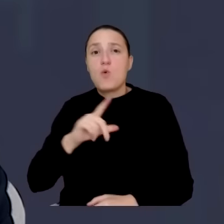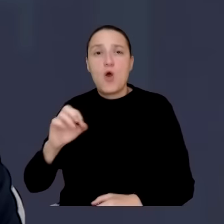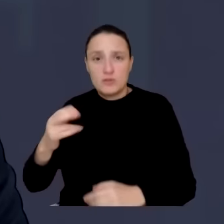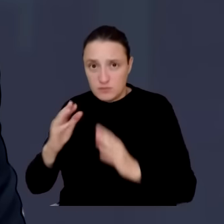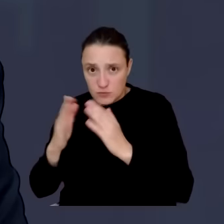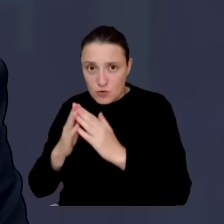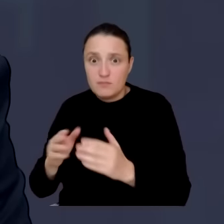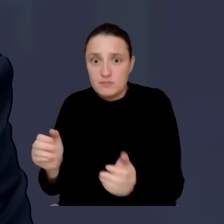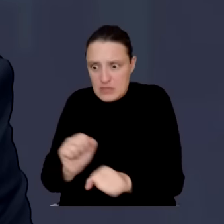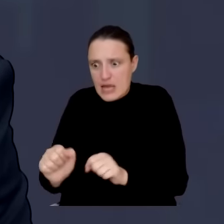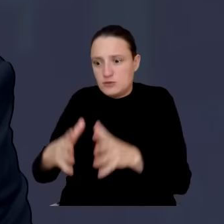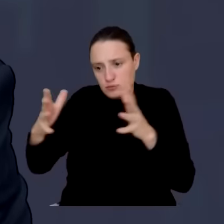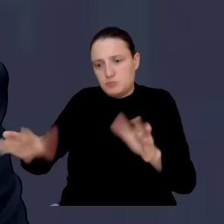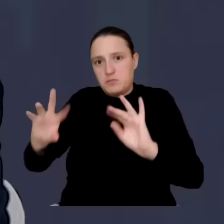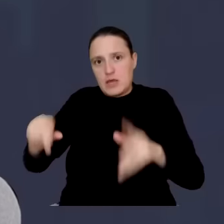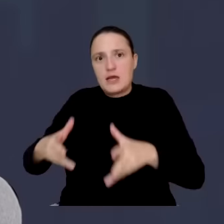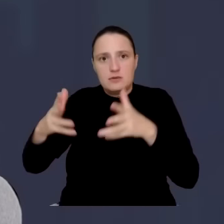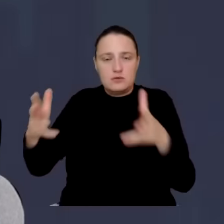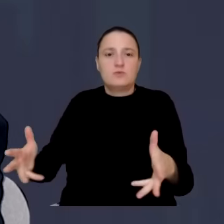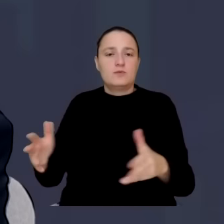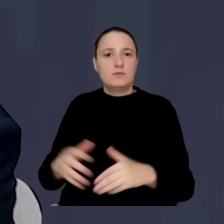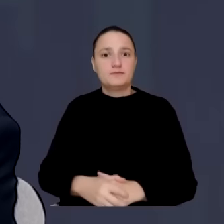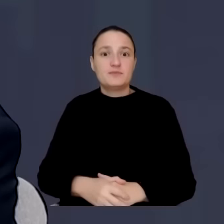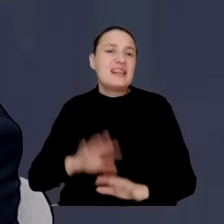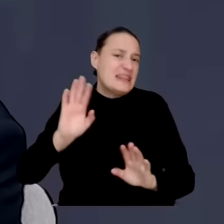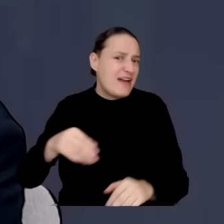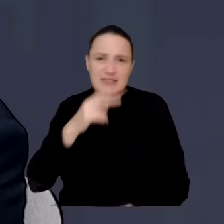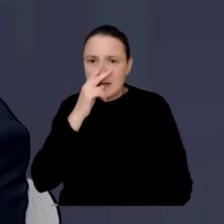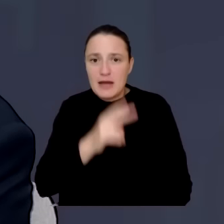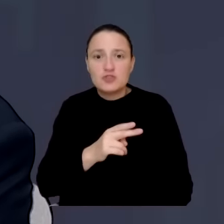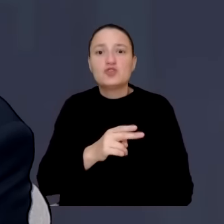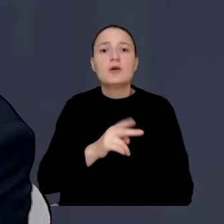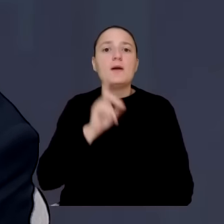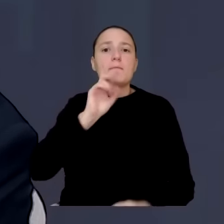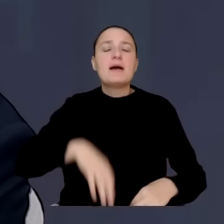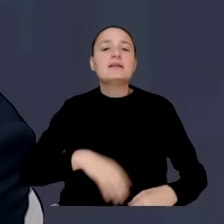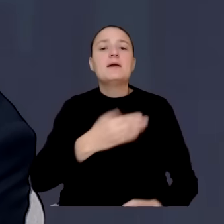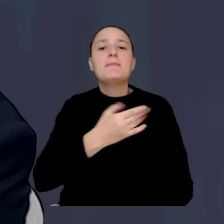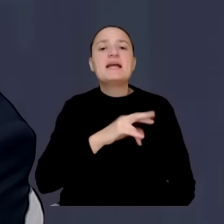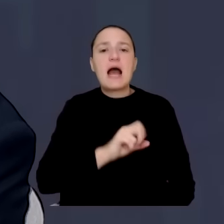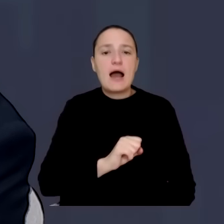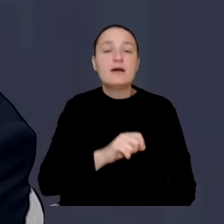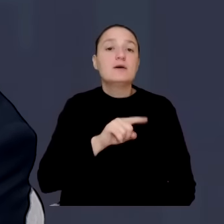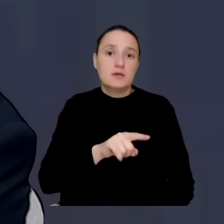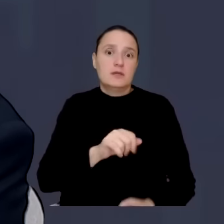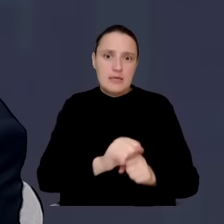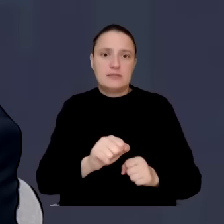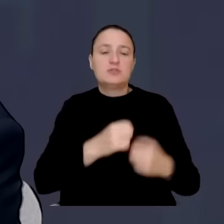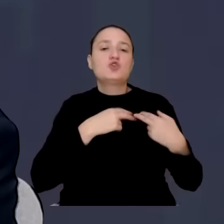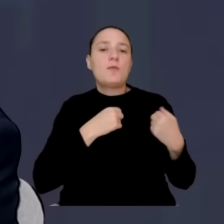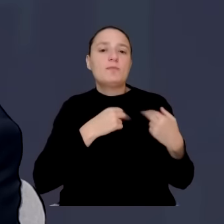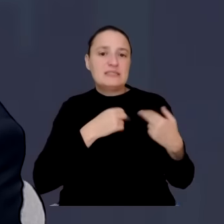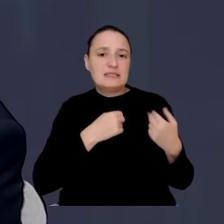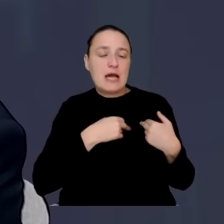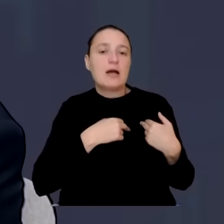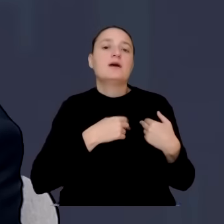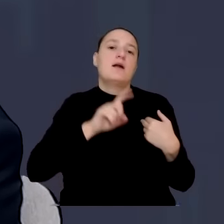bardzo okazały i ładny dom Ja już pomijam to że pan myrcha jest również w komisji reprywatyzacyjnej do czego również dotar zikar śledczy i tam